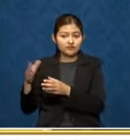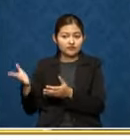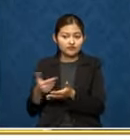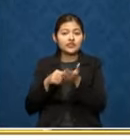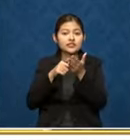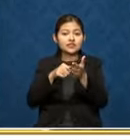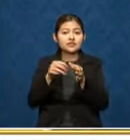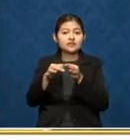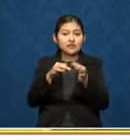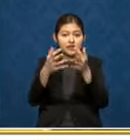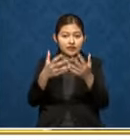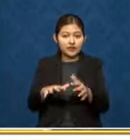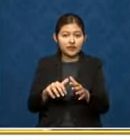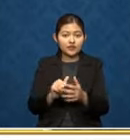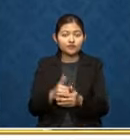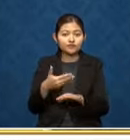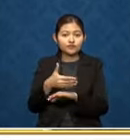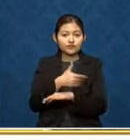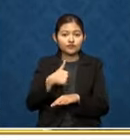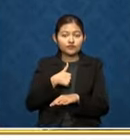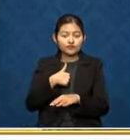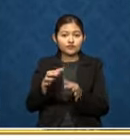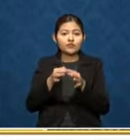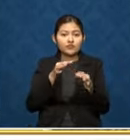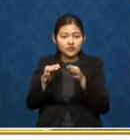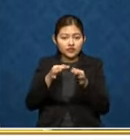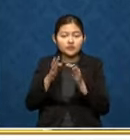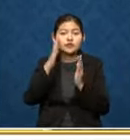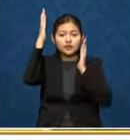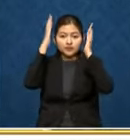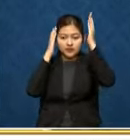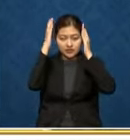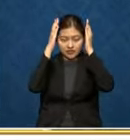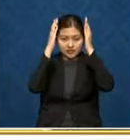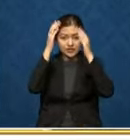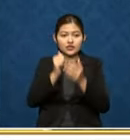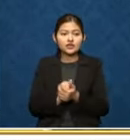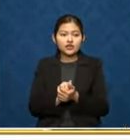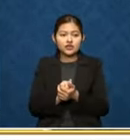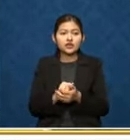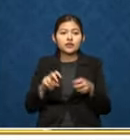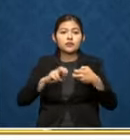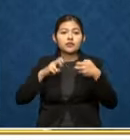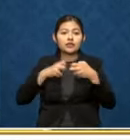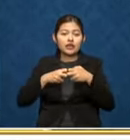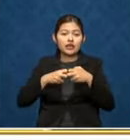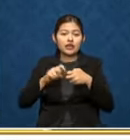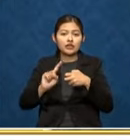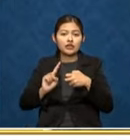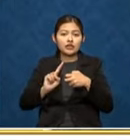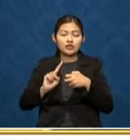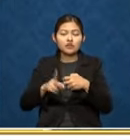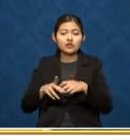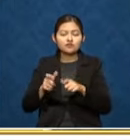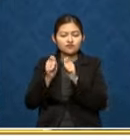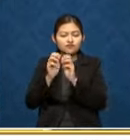แต่ก่อนที่ผมจะอภิปรายในเรื่องการทำประชามติผมขออภิปรายถึงปัญหาใหญ่ของการออก